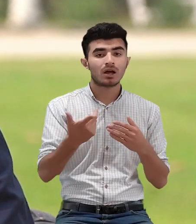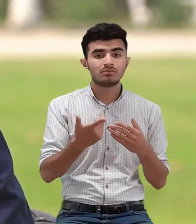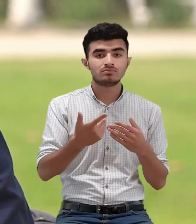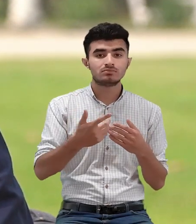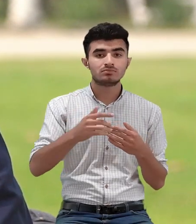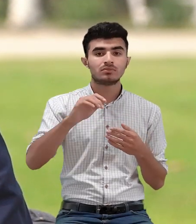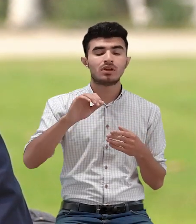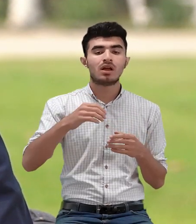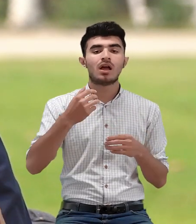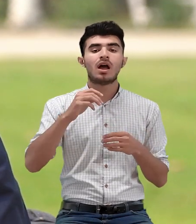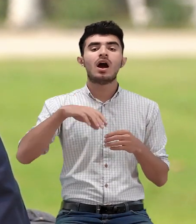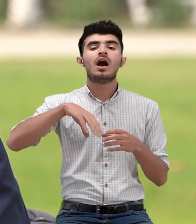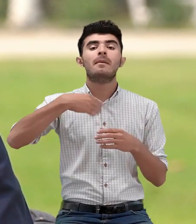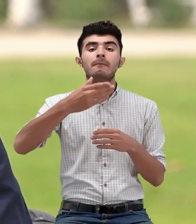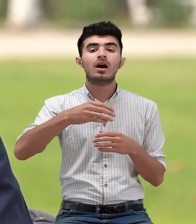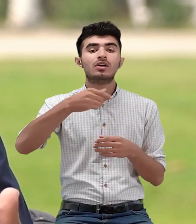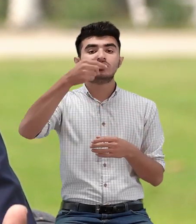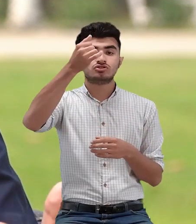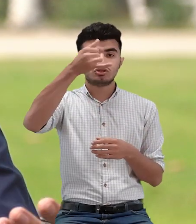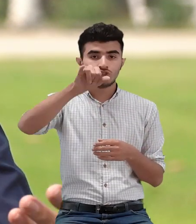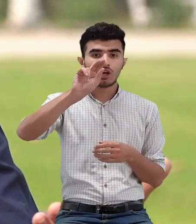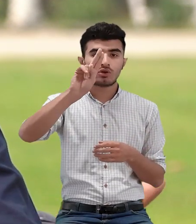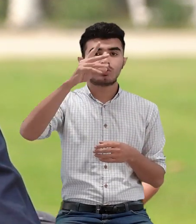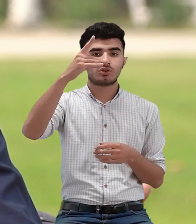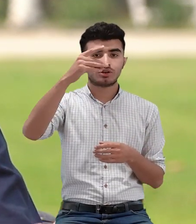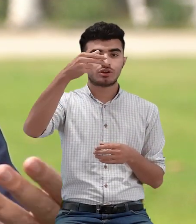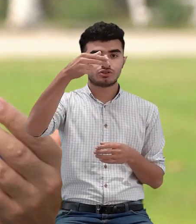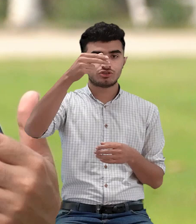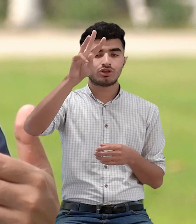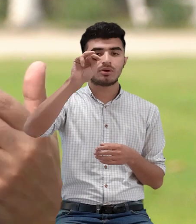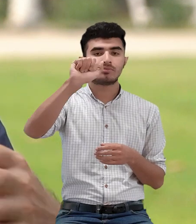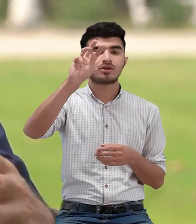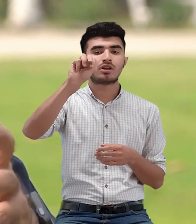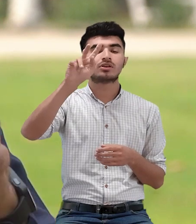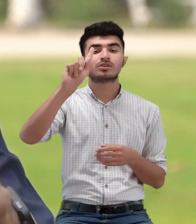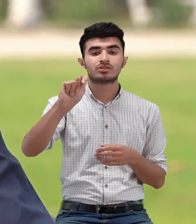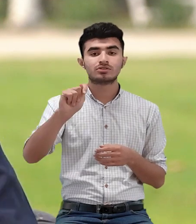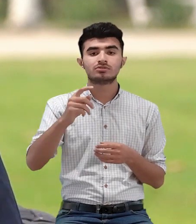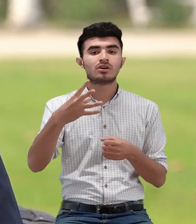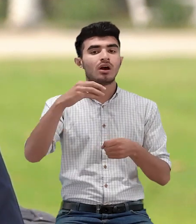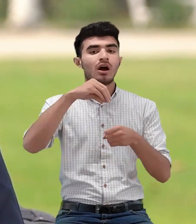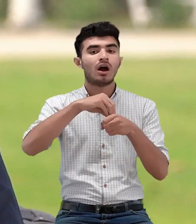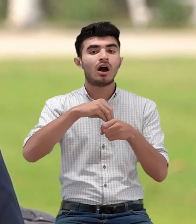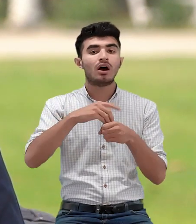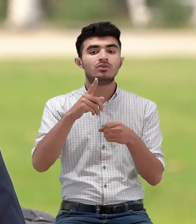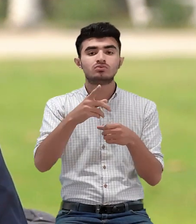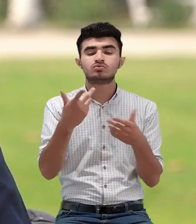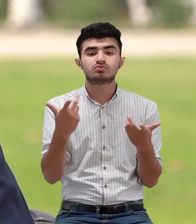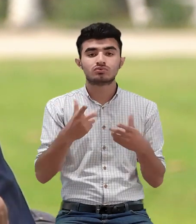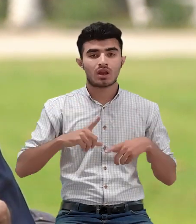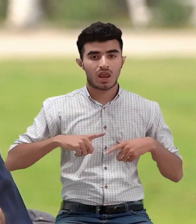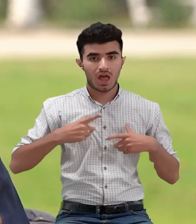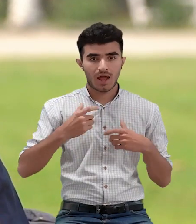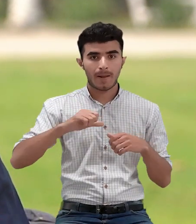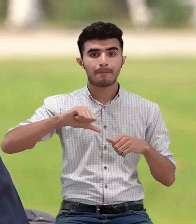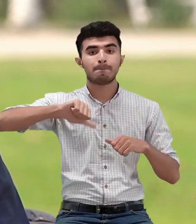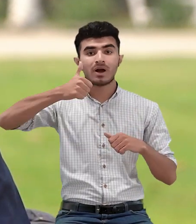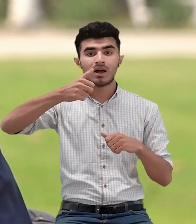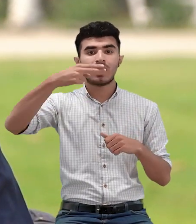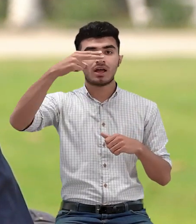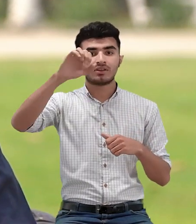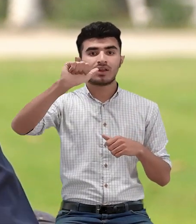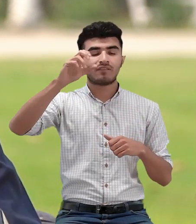को यूँ समझिए कि एक प्रोसेस में से गुज़ार के इस काबिल करना है कि अल्लाह ताला कल क़यामत वाले दिन हमें जन्नत में ले